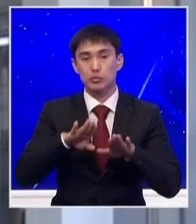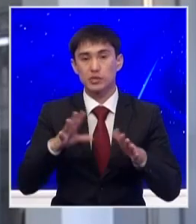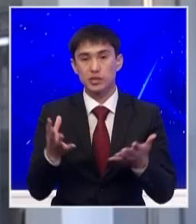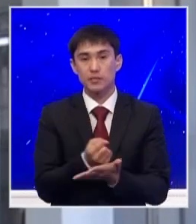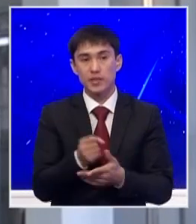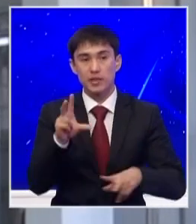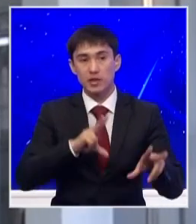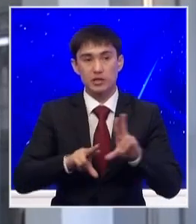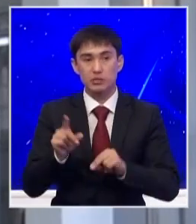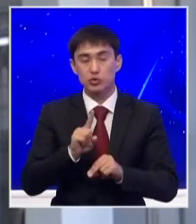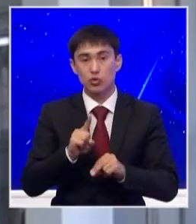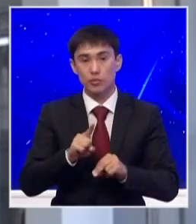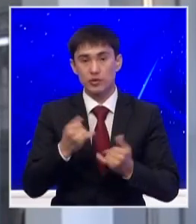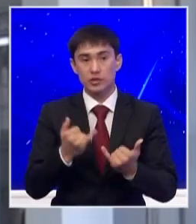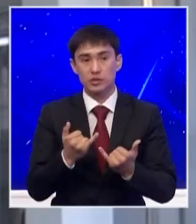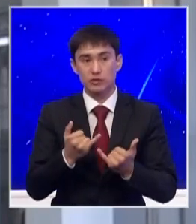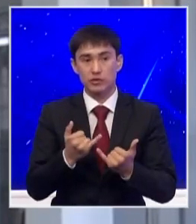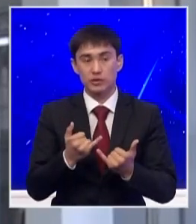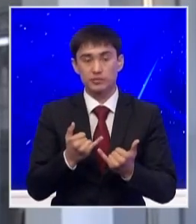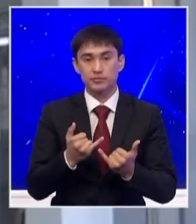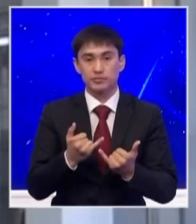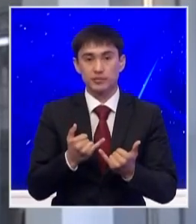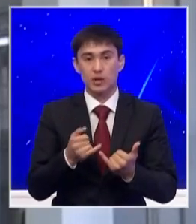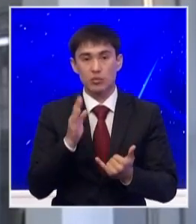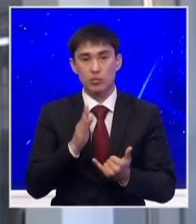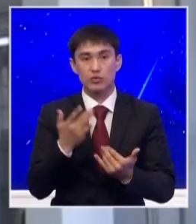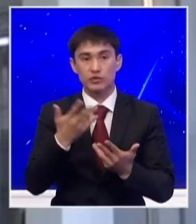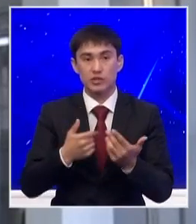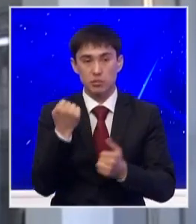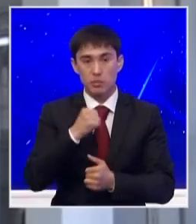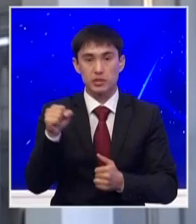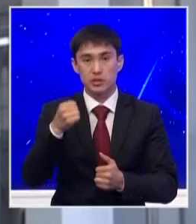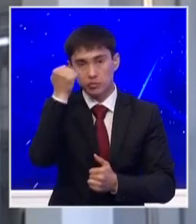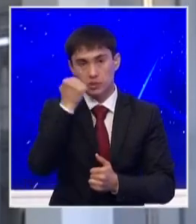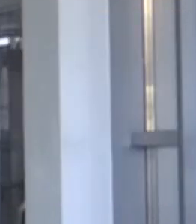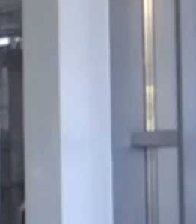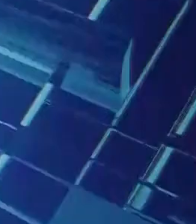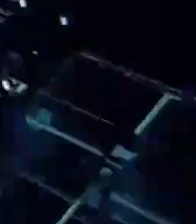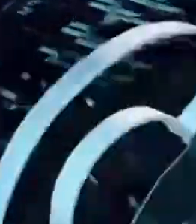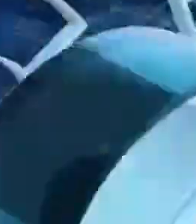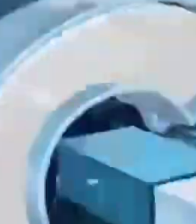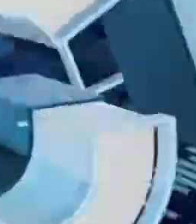И надеемся, что тоже сегодня будем в числе победителей. Спасибо.